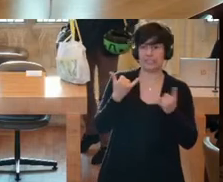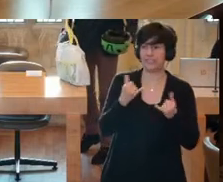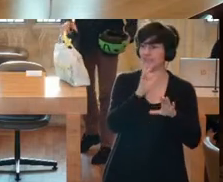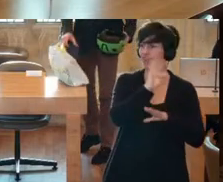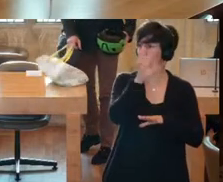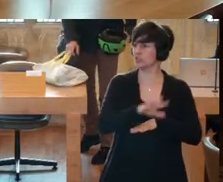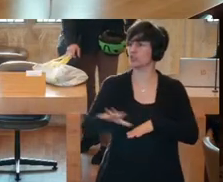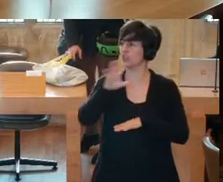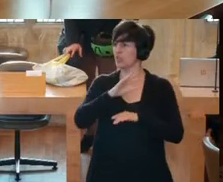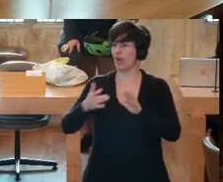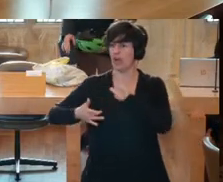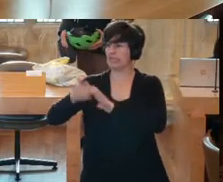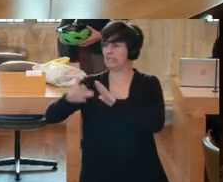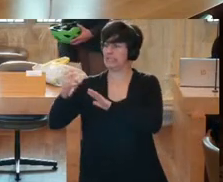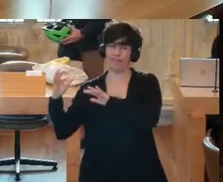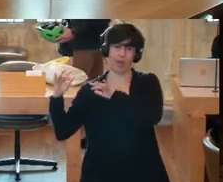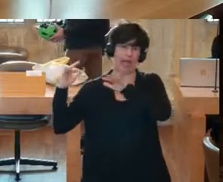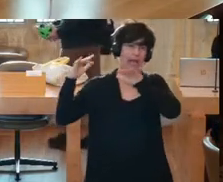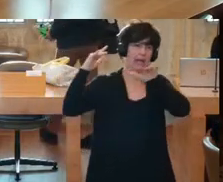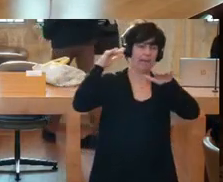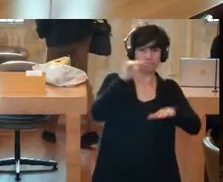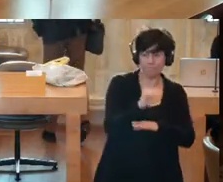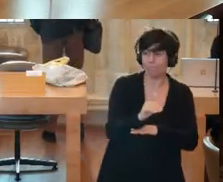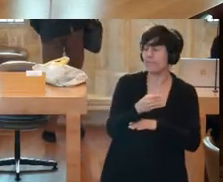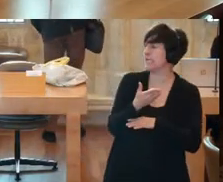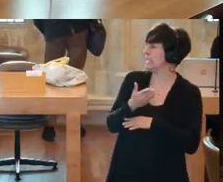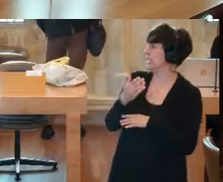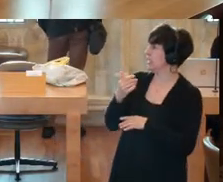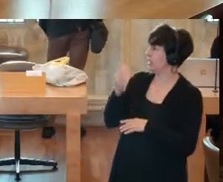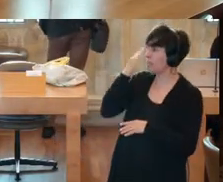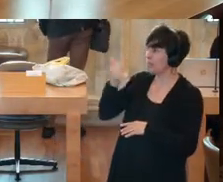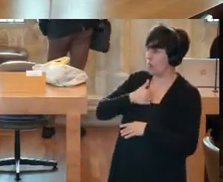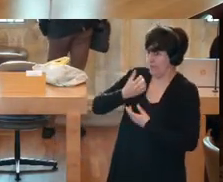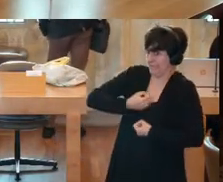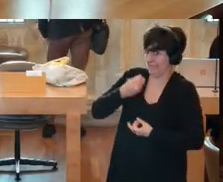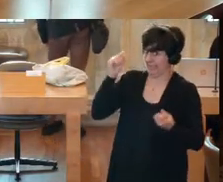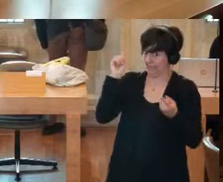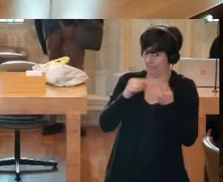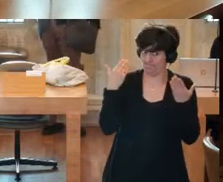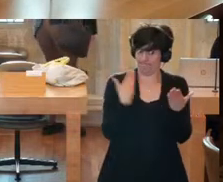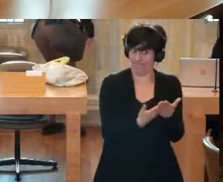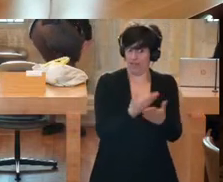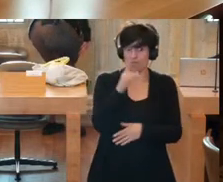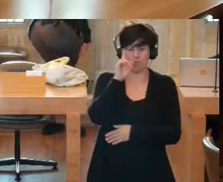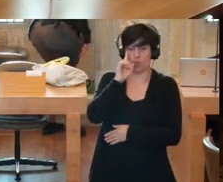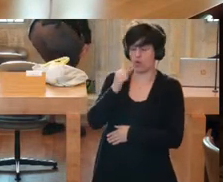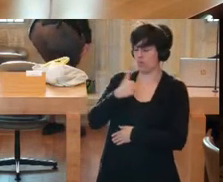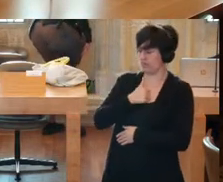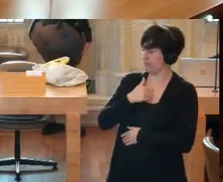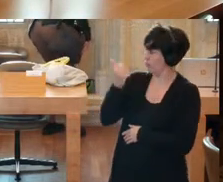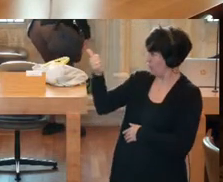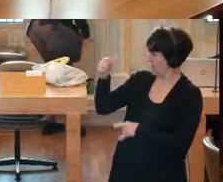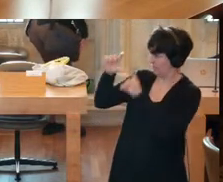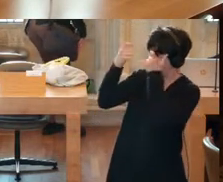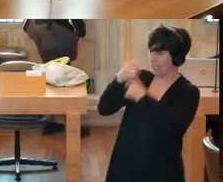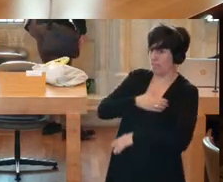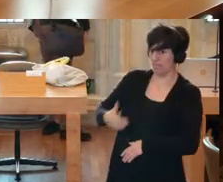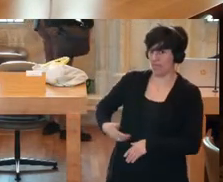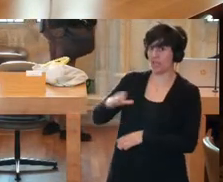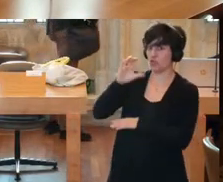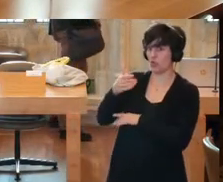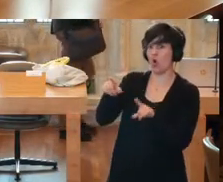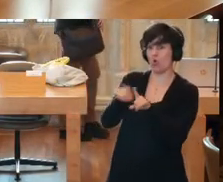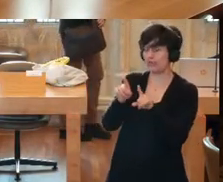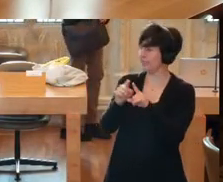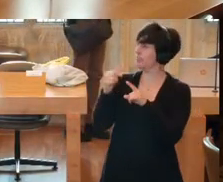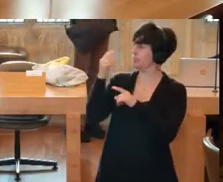notre territoire. Et si je vous interpelle sur cette question, c'est à la fois en tant que maire de Caen et en tant que président de